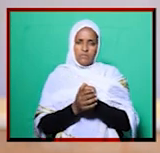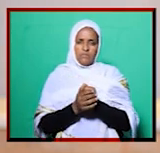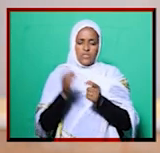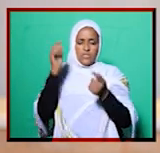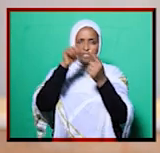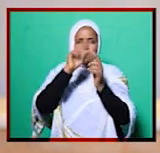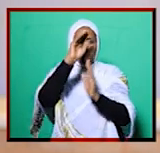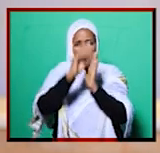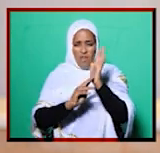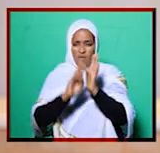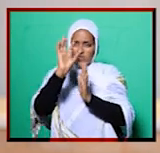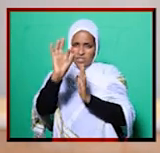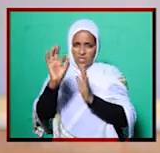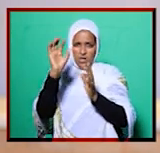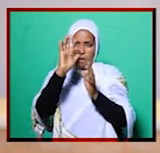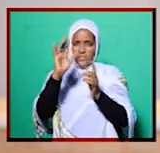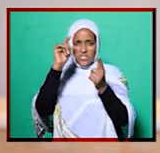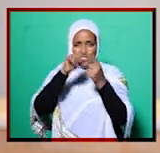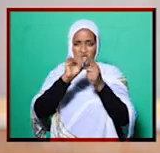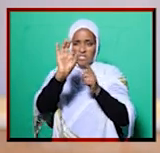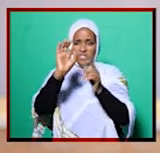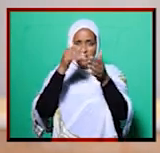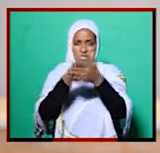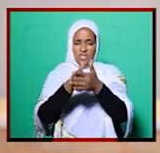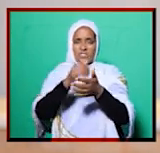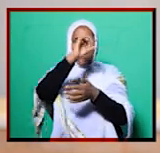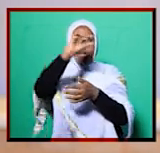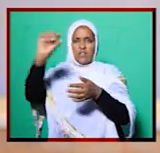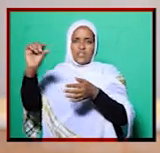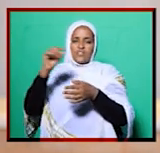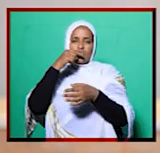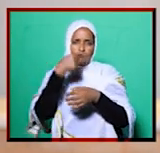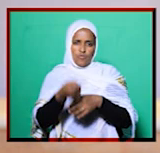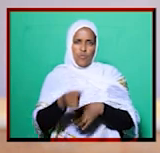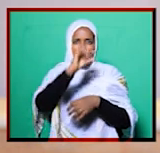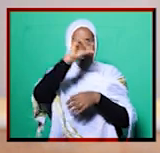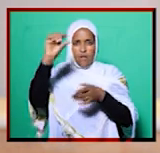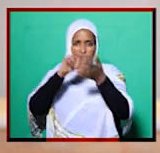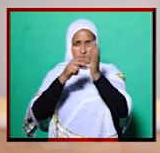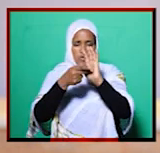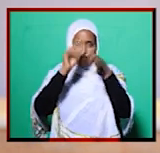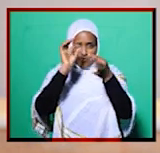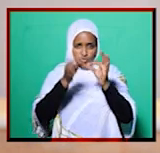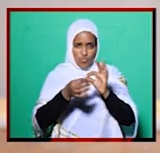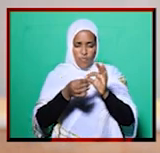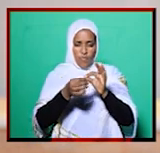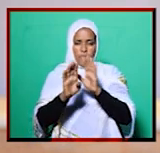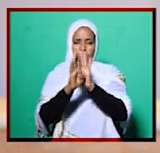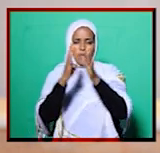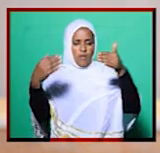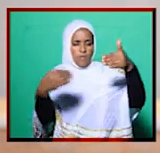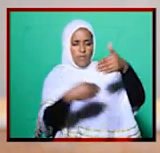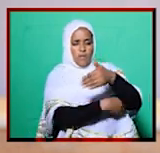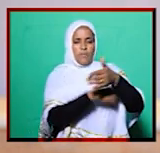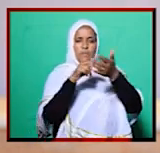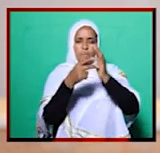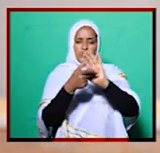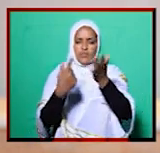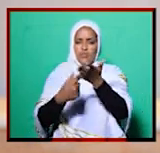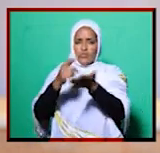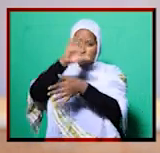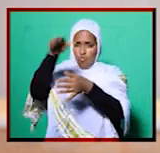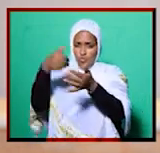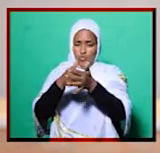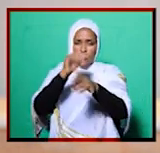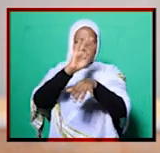ምዕራፍ 9 ድረስ ከ5 ጀምሮ እስከ 9 ድረስ አንቀጽ ነው የሚባለው። በፍትሐ ነገሥት አንቀጽ ማለት ምዕራፍ ማለት ነው፣ ወይም በር መግቢያ ማለት ነው። እነዚህ ሁሉ ከቤተ